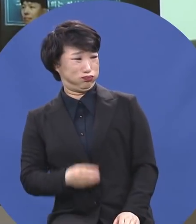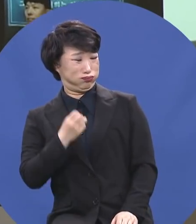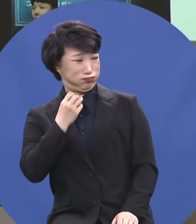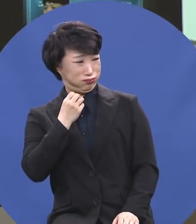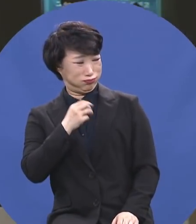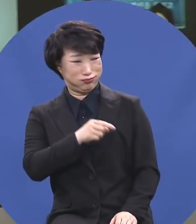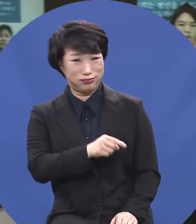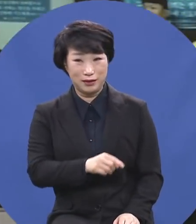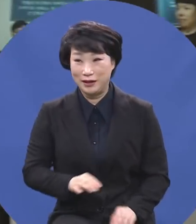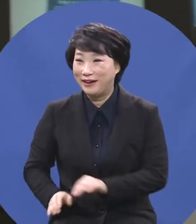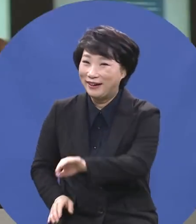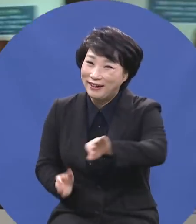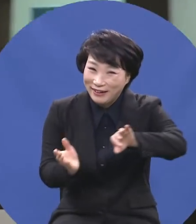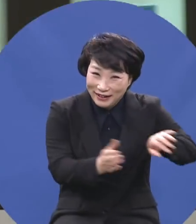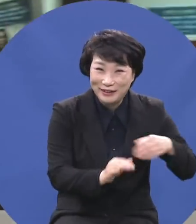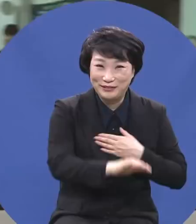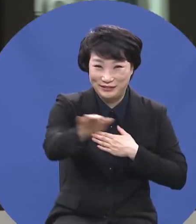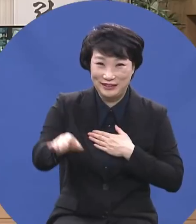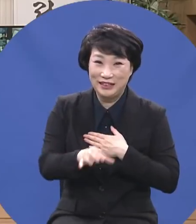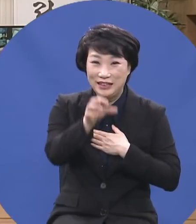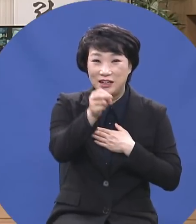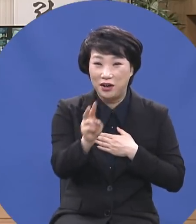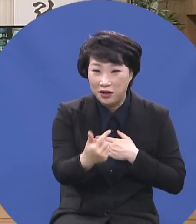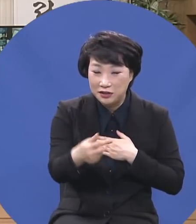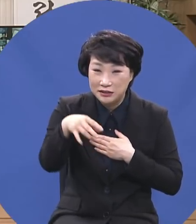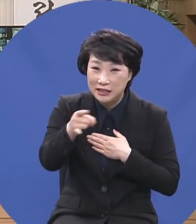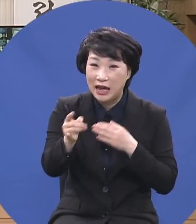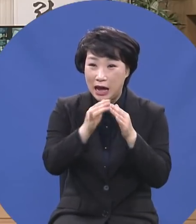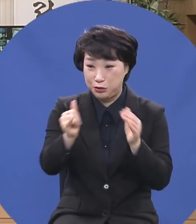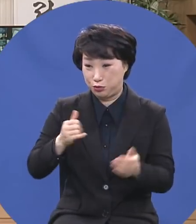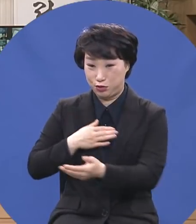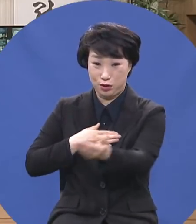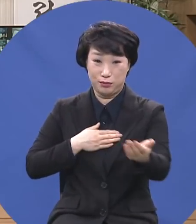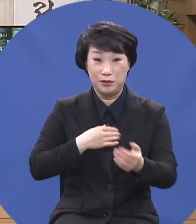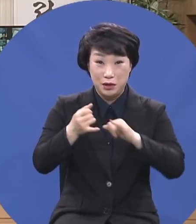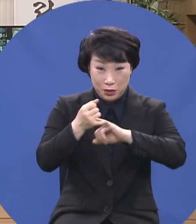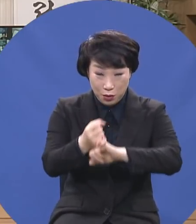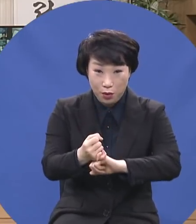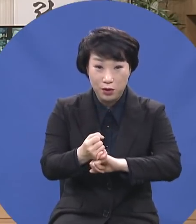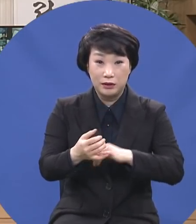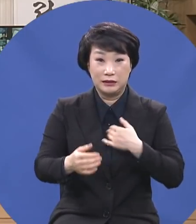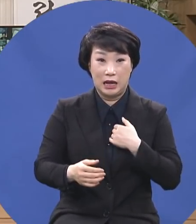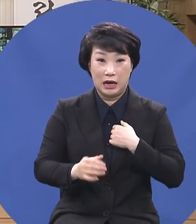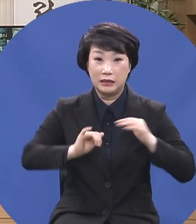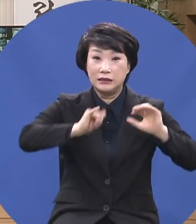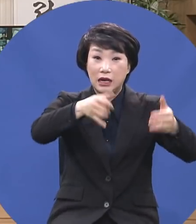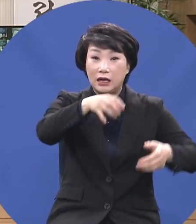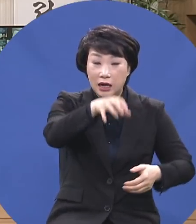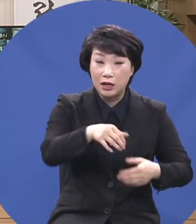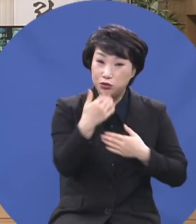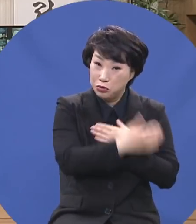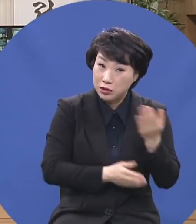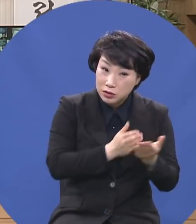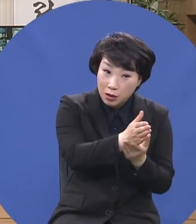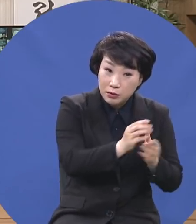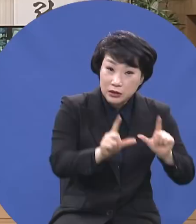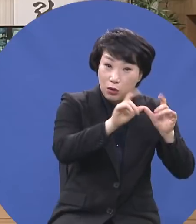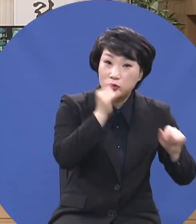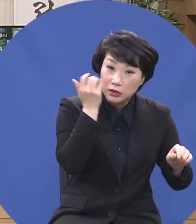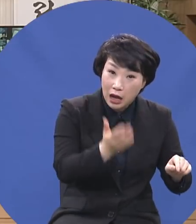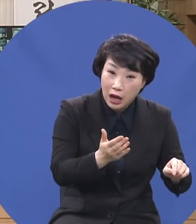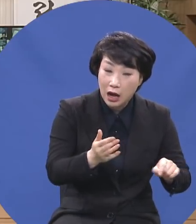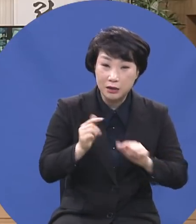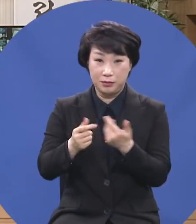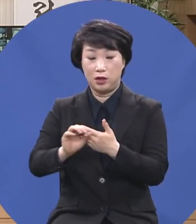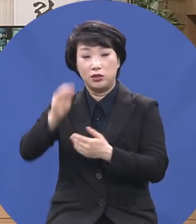사람들. 우리 연세가족이요, 우리는 반드시 내가 세상에서 육으로 사는지